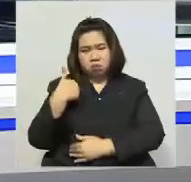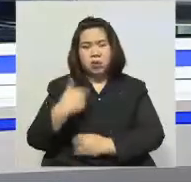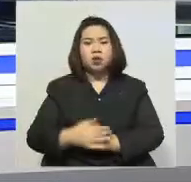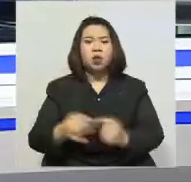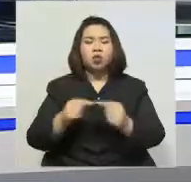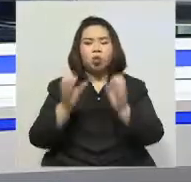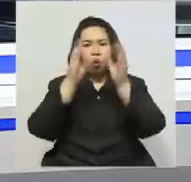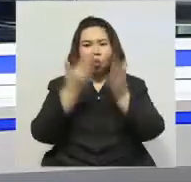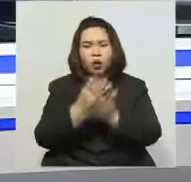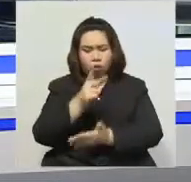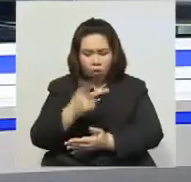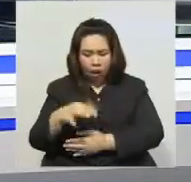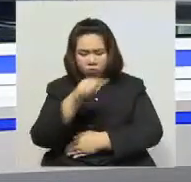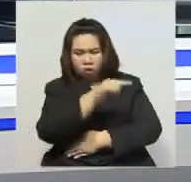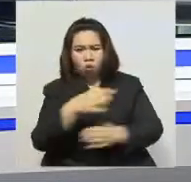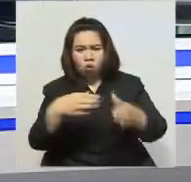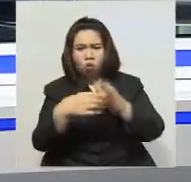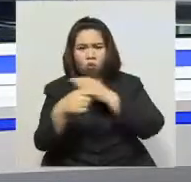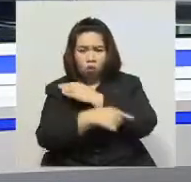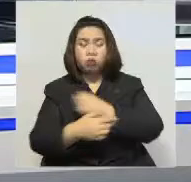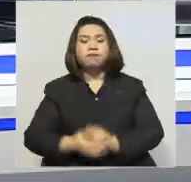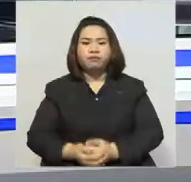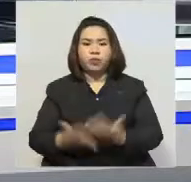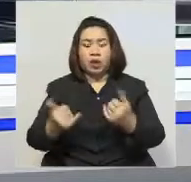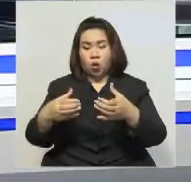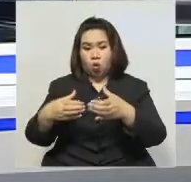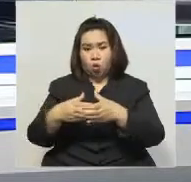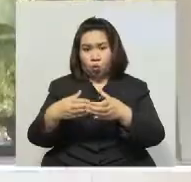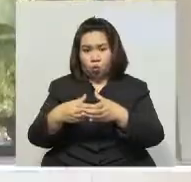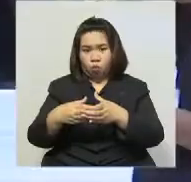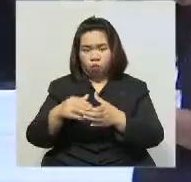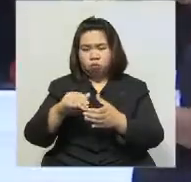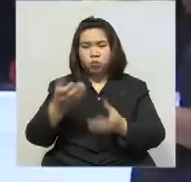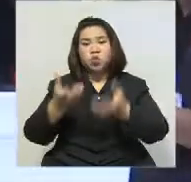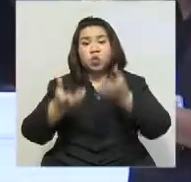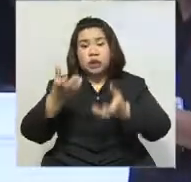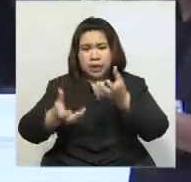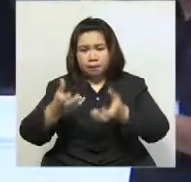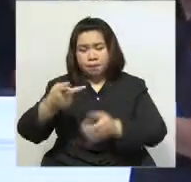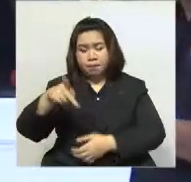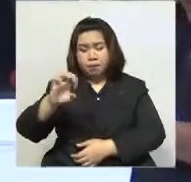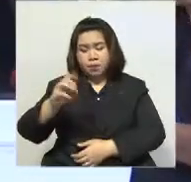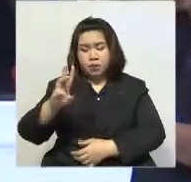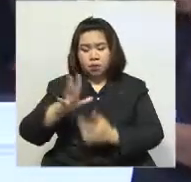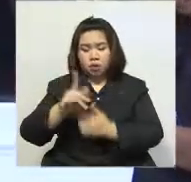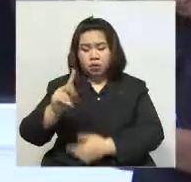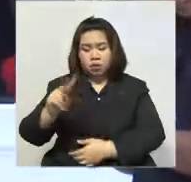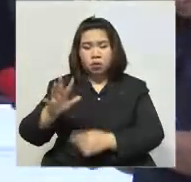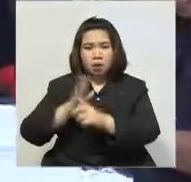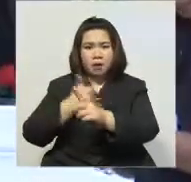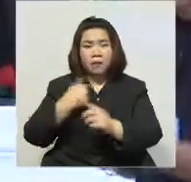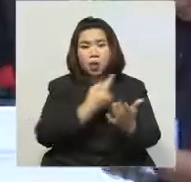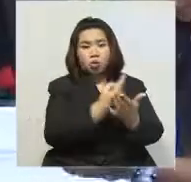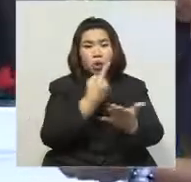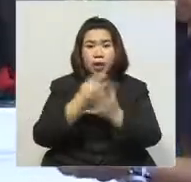ผู้กู้ยืมเงินค่ะโดยวันนี้นะคะกลุ่มยุติธรรมพิวัฒน์นำโดยนายชัยวัฒน์ สินสุวงศ์และนายสมเกียรติพงไพบูลย์พร้อมตัวแทนครู